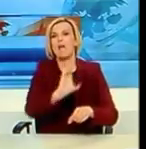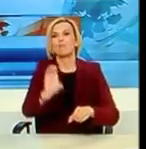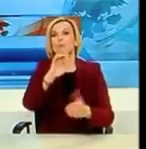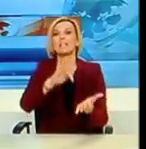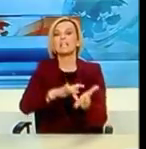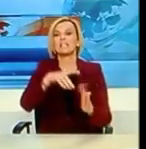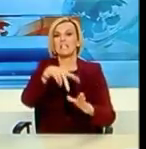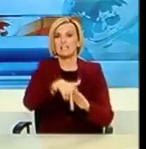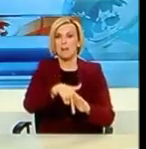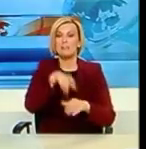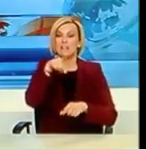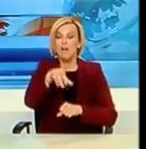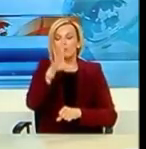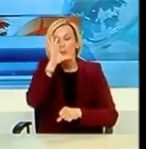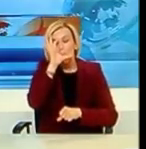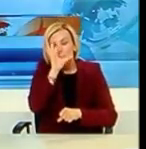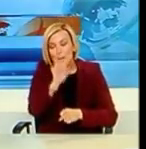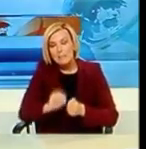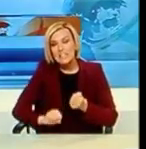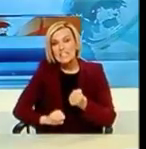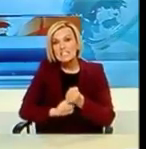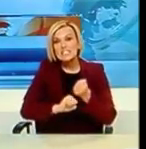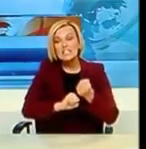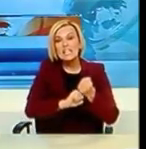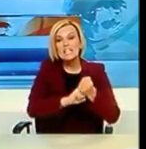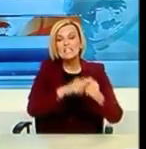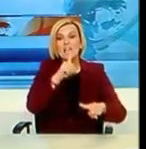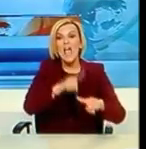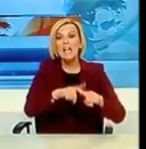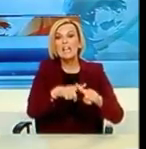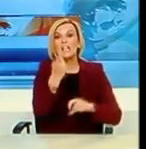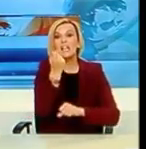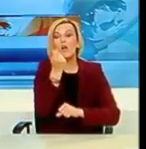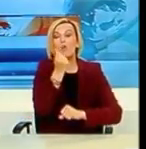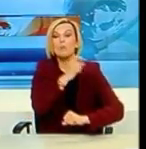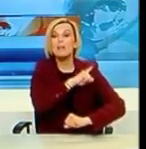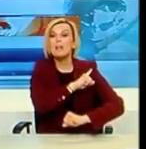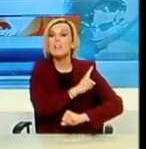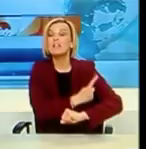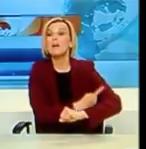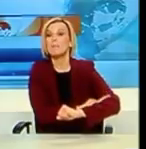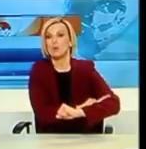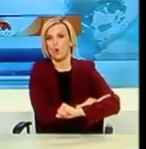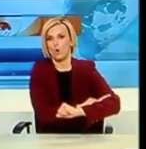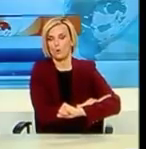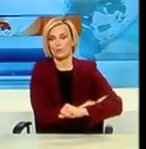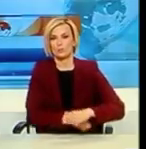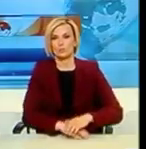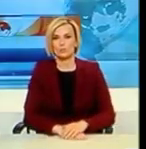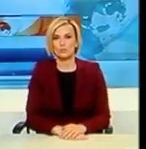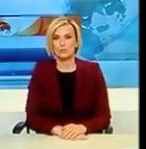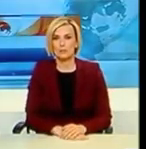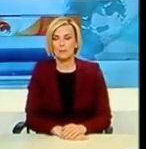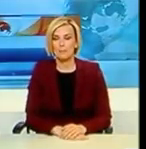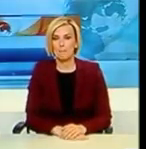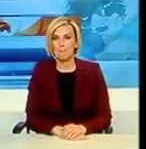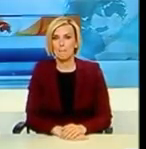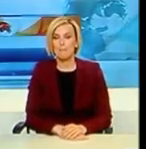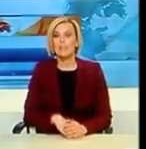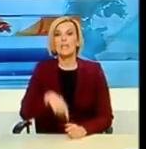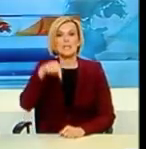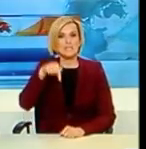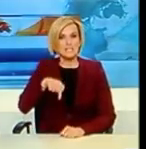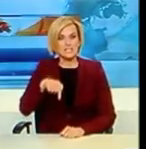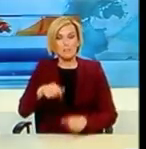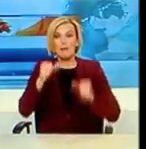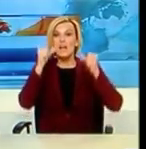πραγματικής οικονομίας. Το πρόγραμμα αυτό είναι δυναμικό και θα διαμορφώνεται ανάλογα με τις εξελίξεις. Σήμερα ανακοινώνω